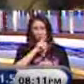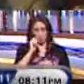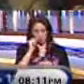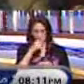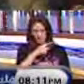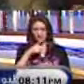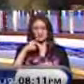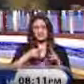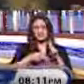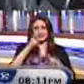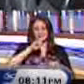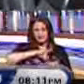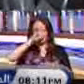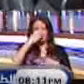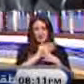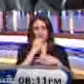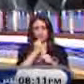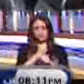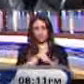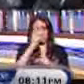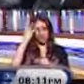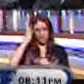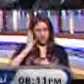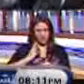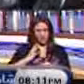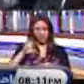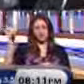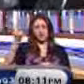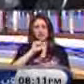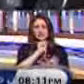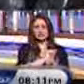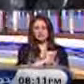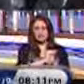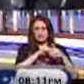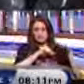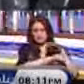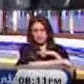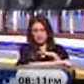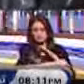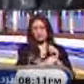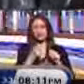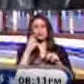مش بيدنا شيء نعمله. احنا عايزين يفرجوا على الناس اللي كانوا مع عزت،